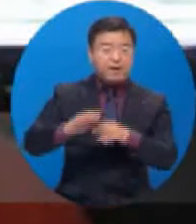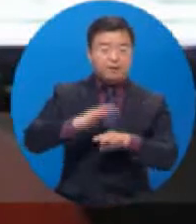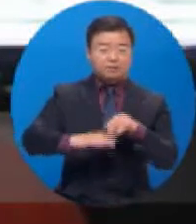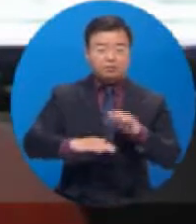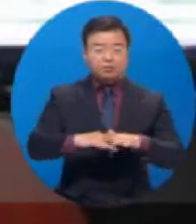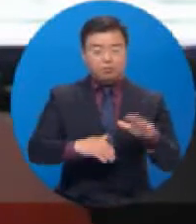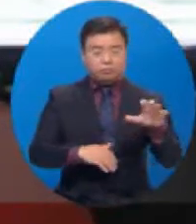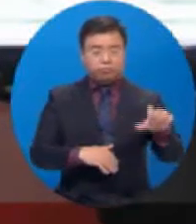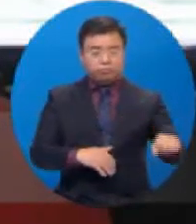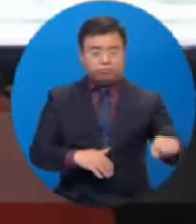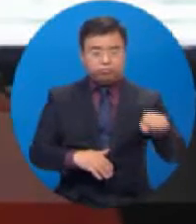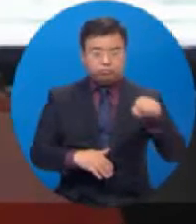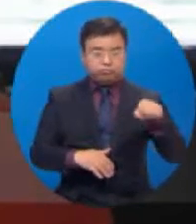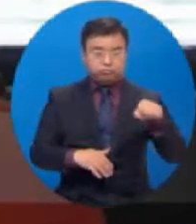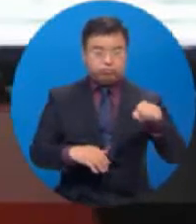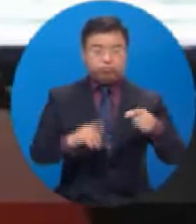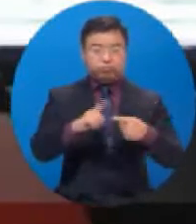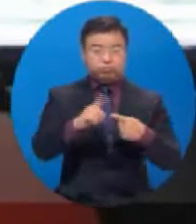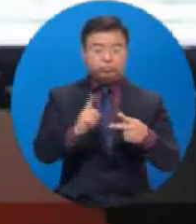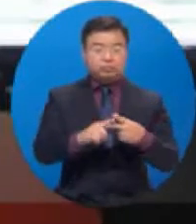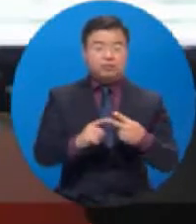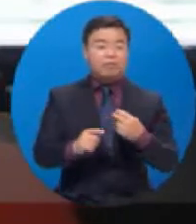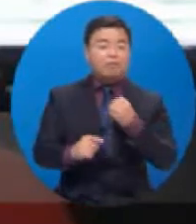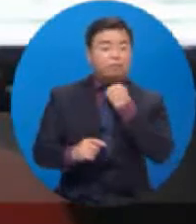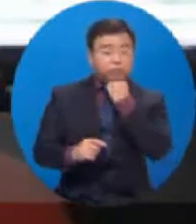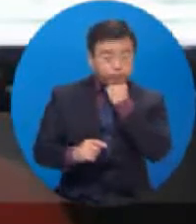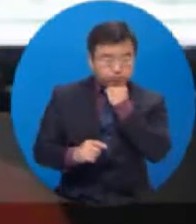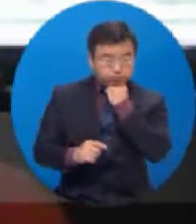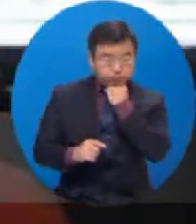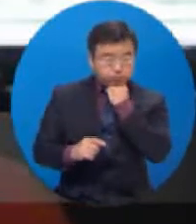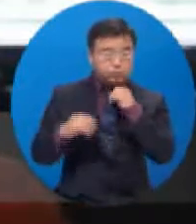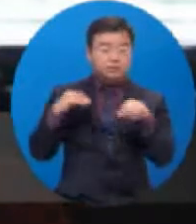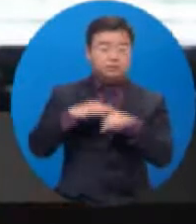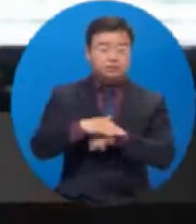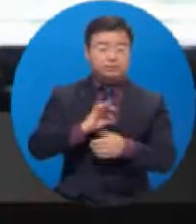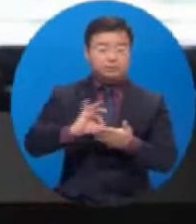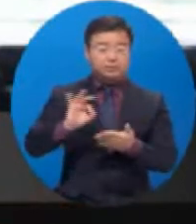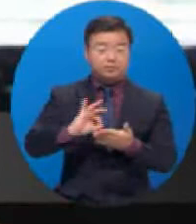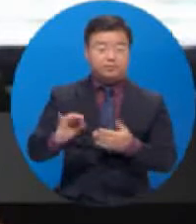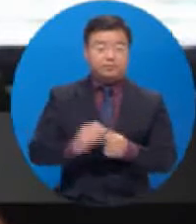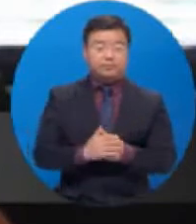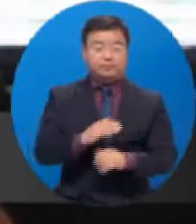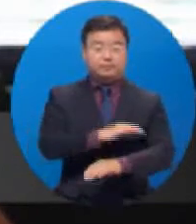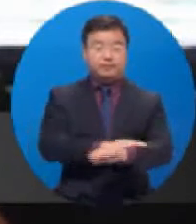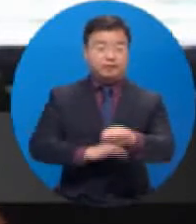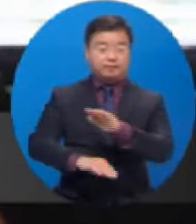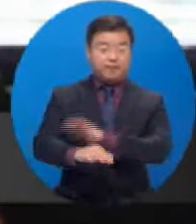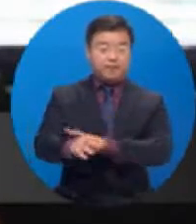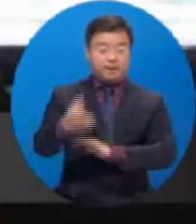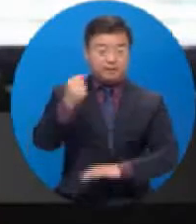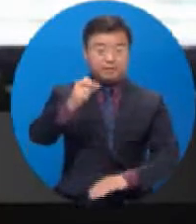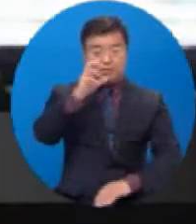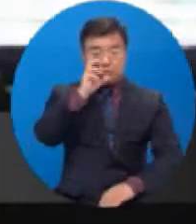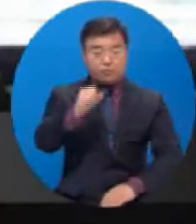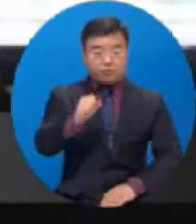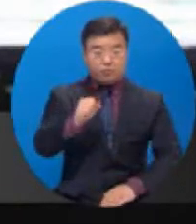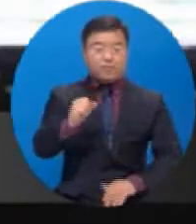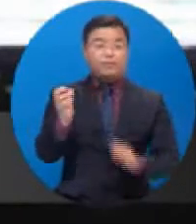right there, and always in my hand, and under my neck. Do you think they'll like it? They